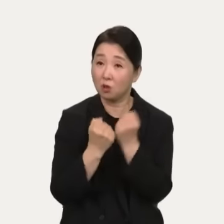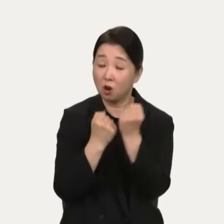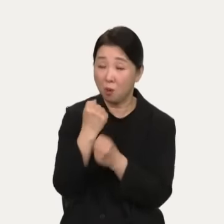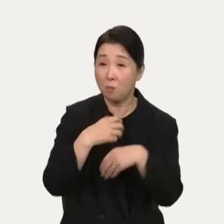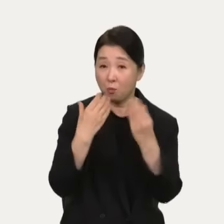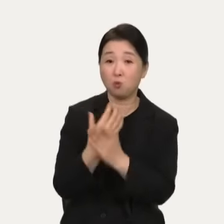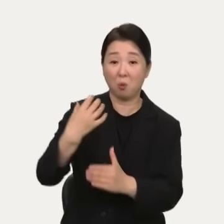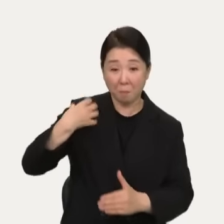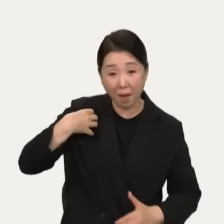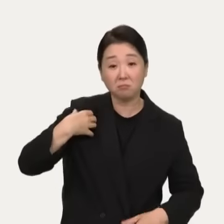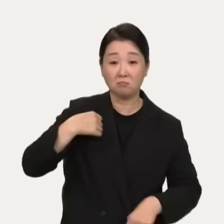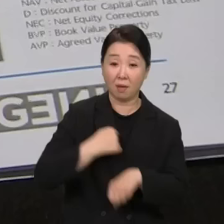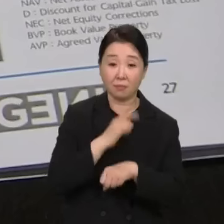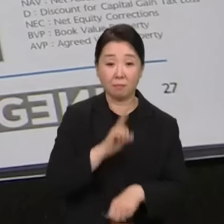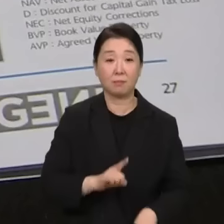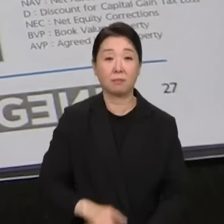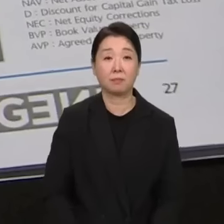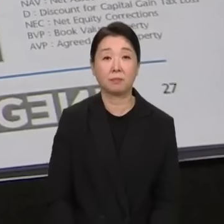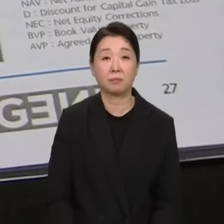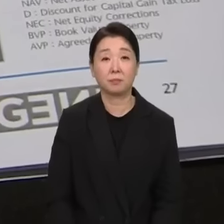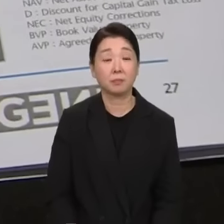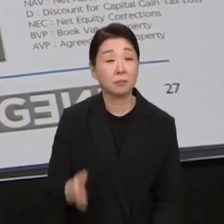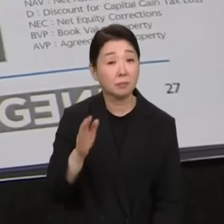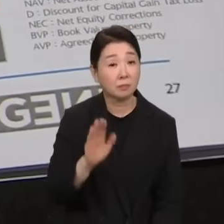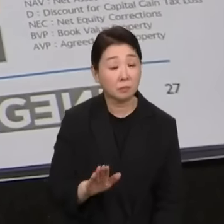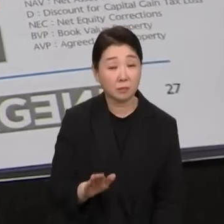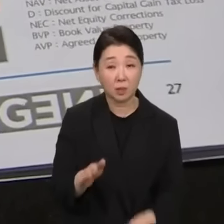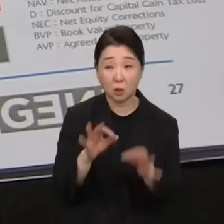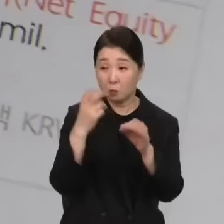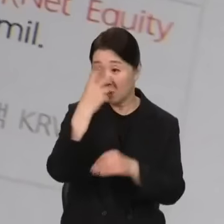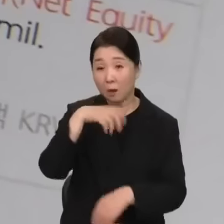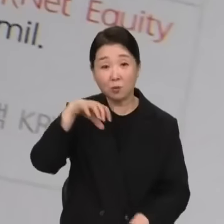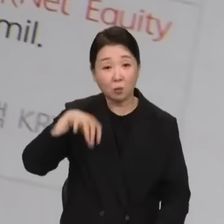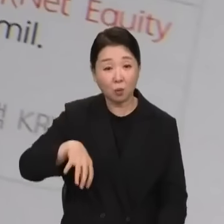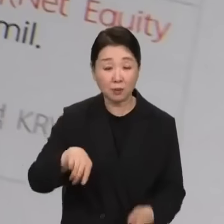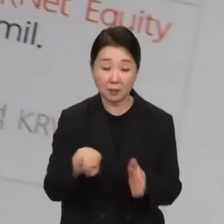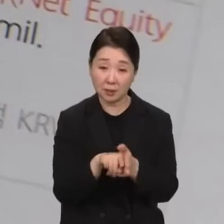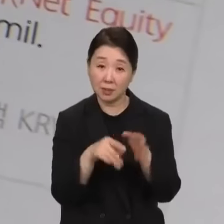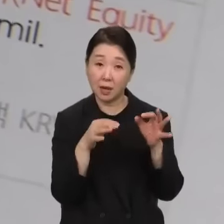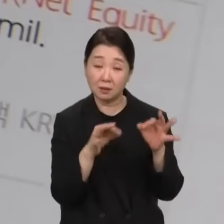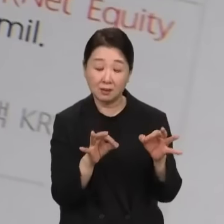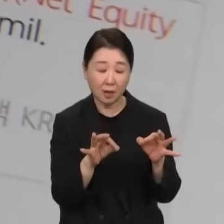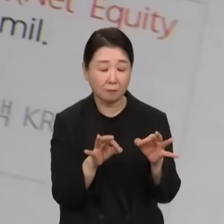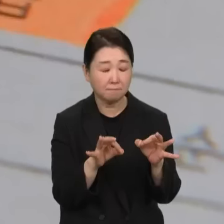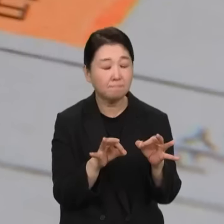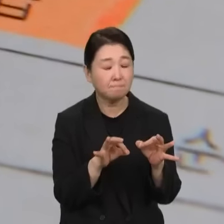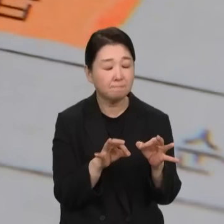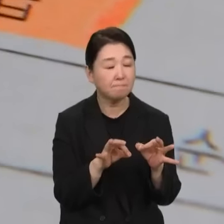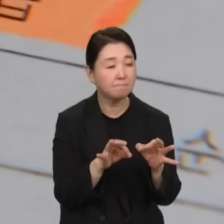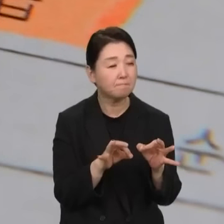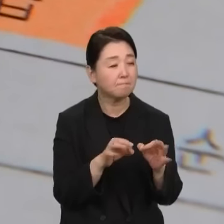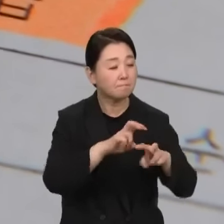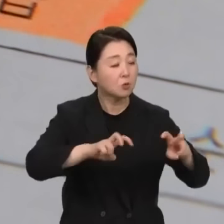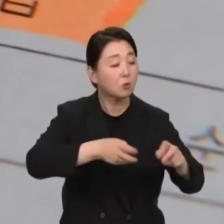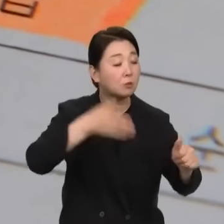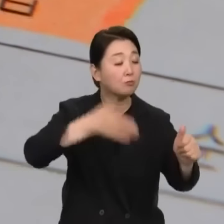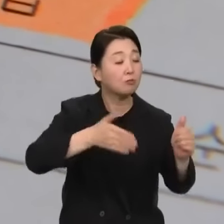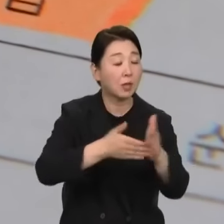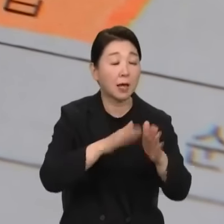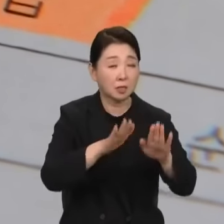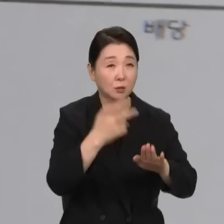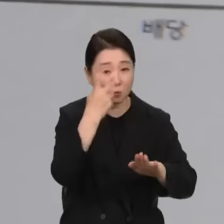의무를 이행했다고 해명했습니다. 하지만 금감원은 최근 신한은행의 소명을 요구하는 등 본격 조사에 착수한